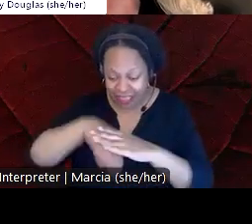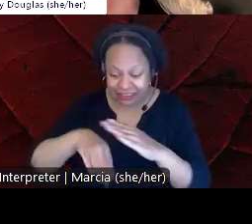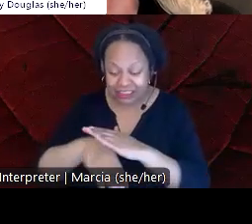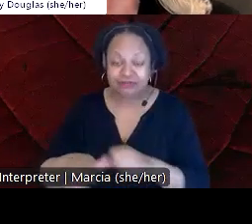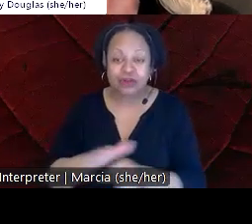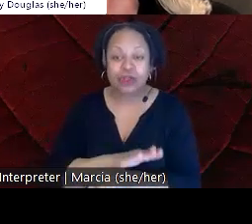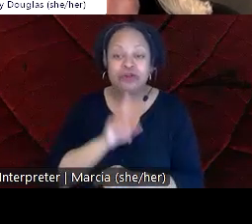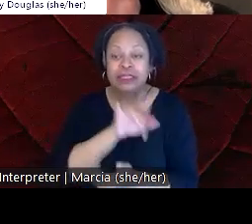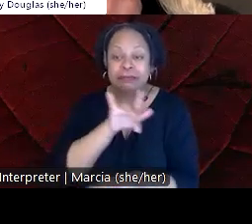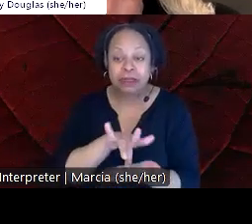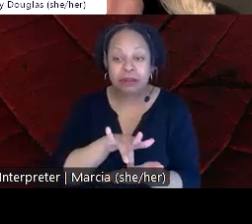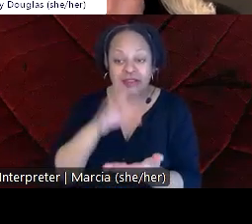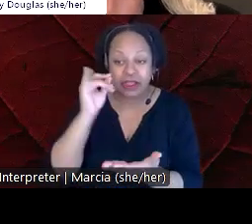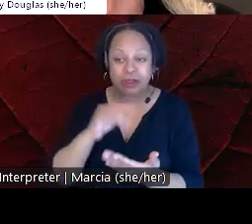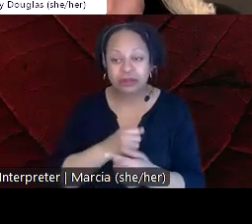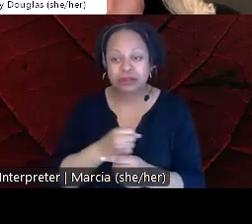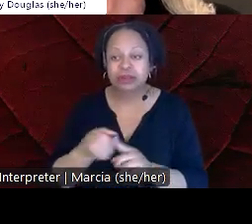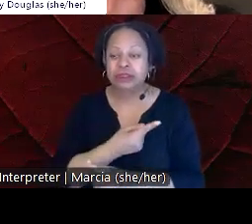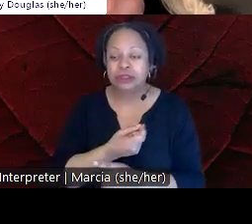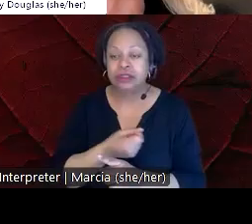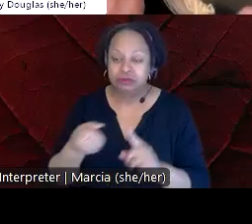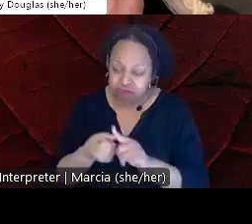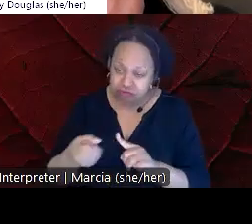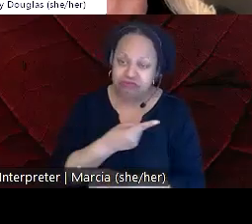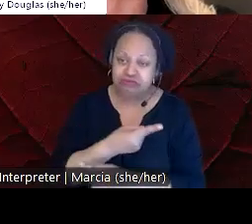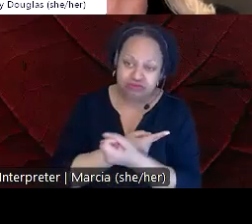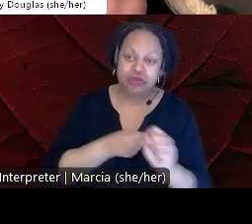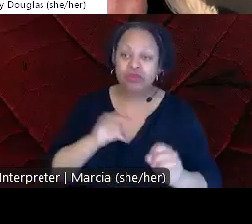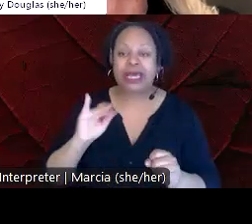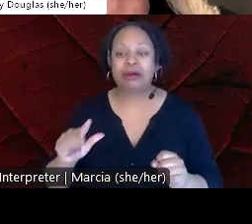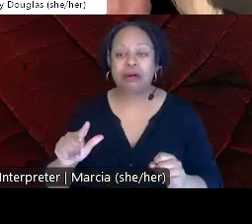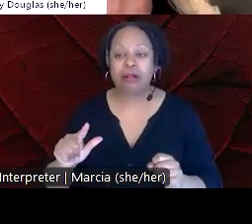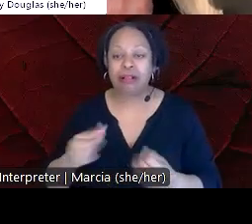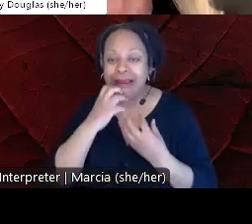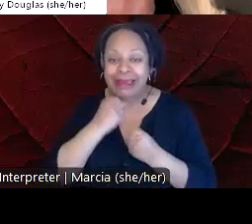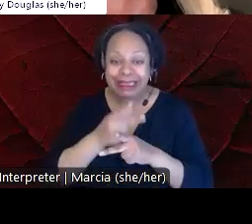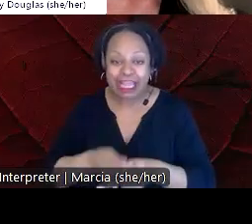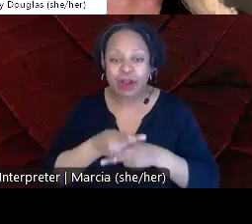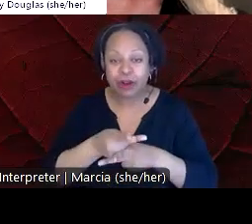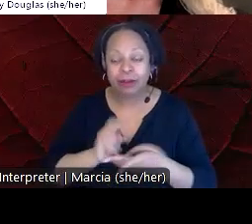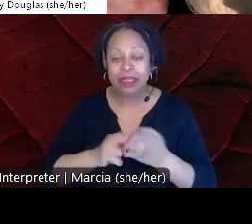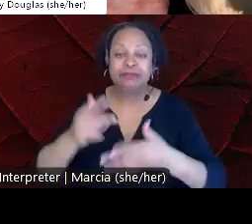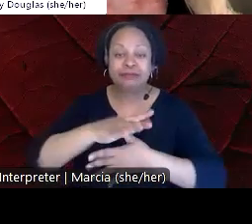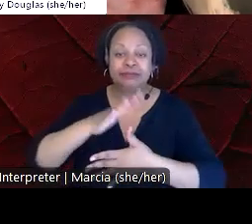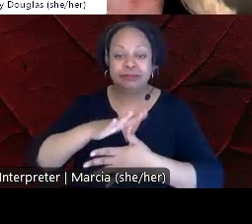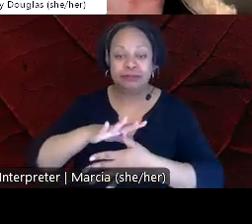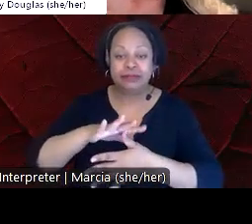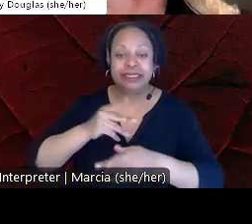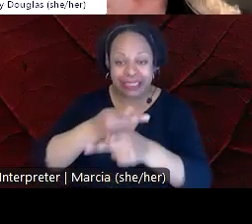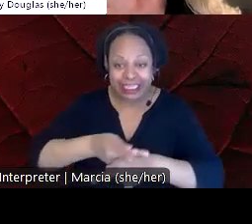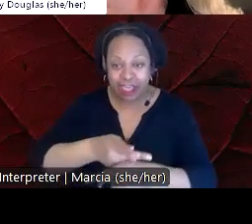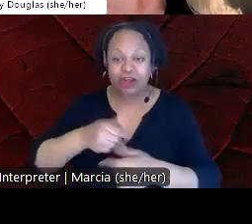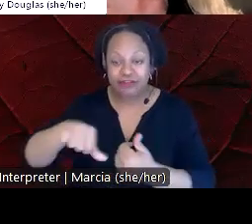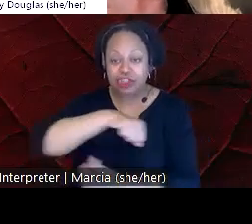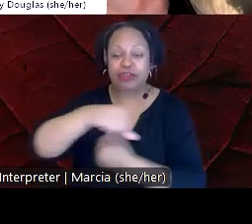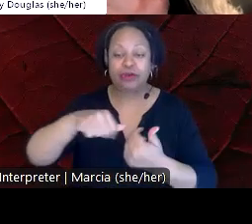neurodivergente qui réfléchissent à un avenir accessible. L'idée est de se préoccuper les uns des autres, de créer des relations plutôt que de mettre sur